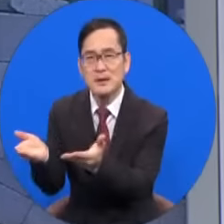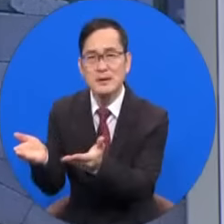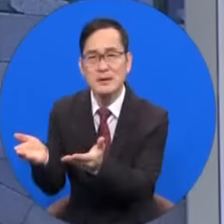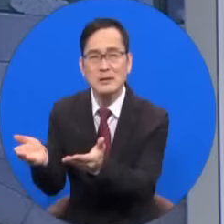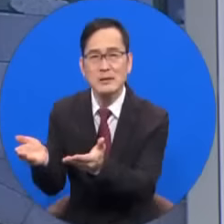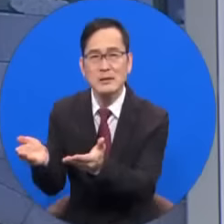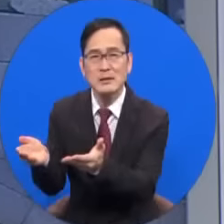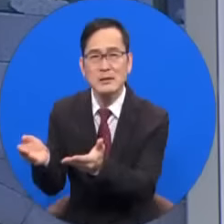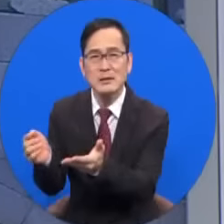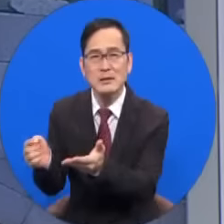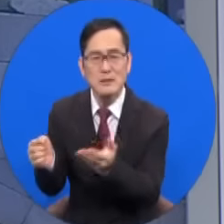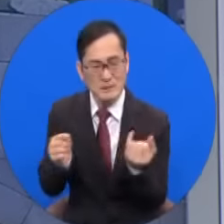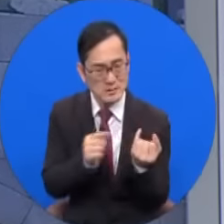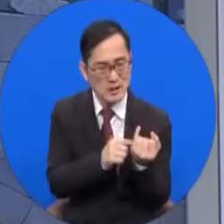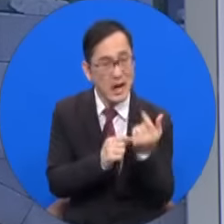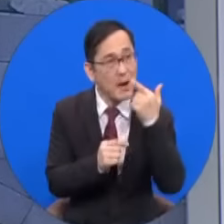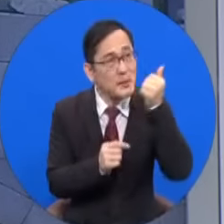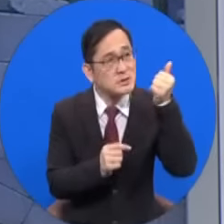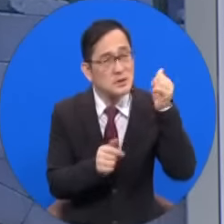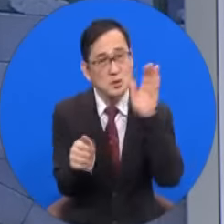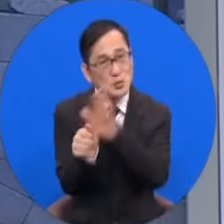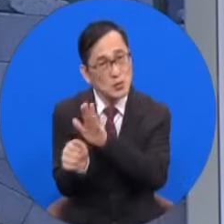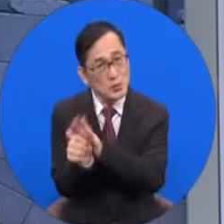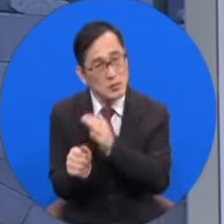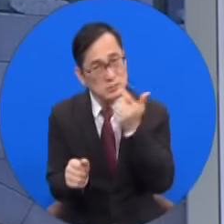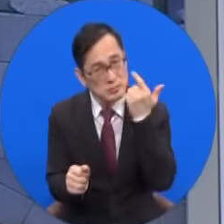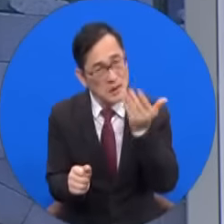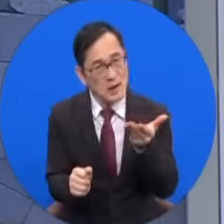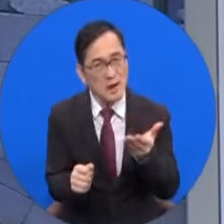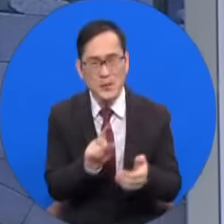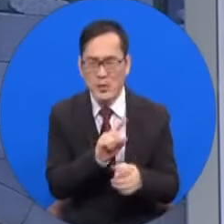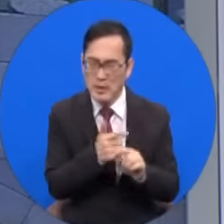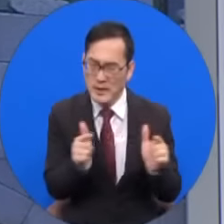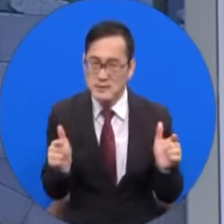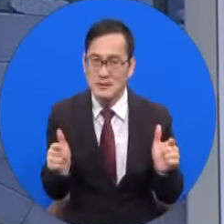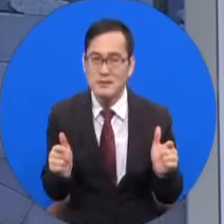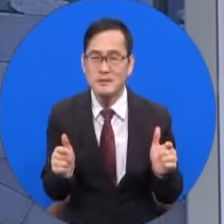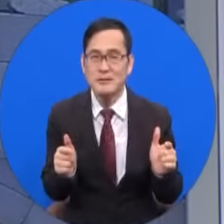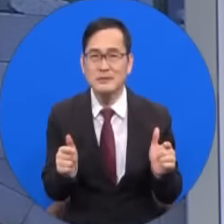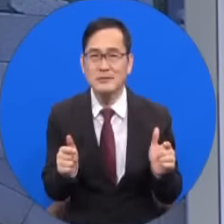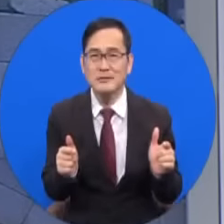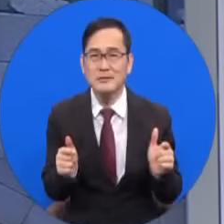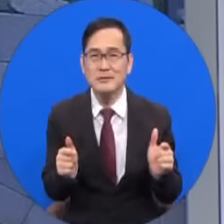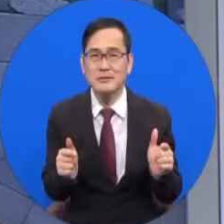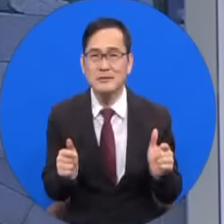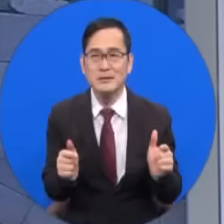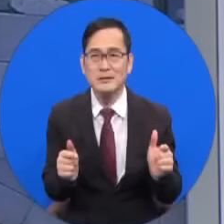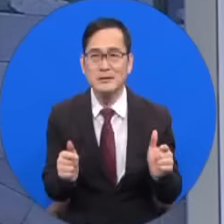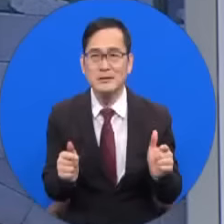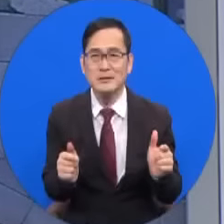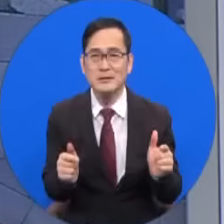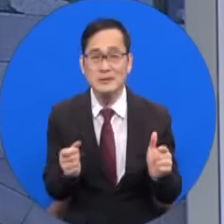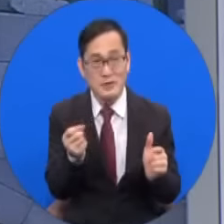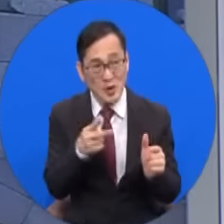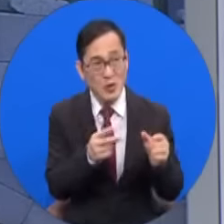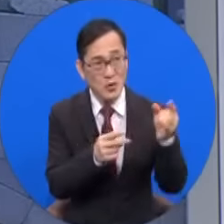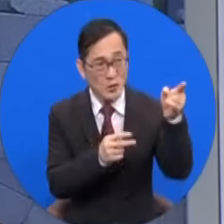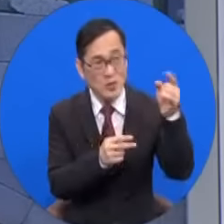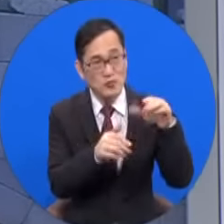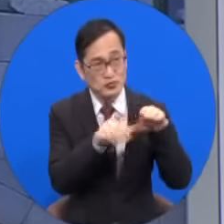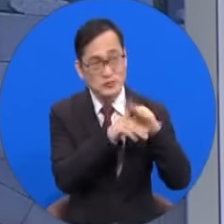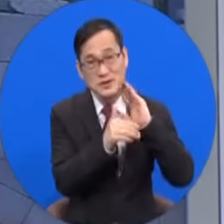함께 이른바 여러 가지 의욕들이 있지 않았습니까 문재인 대통 내외의 현금이 문다 씨께